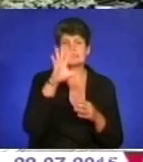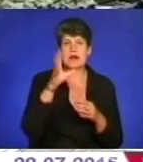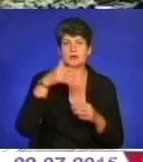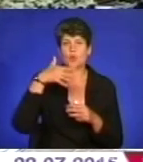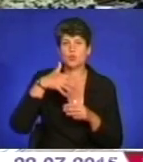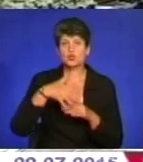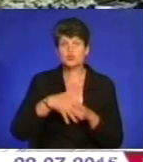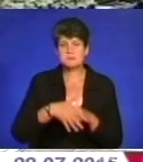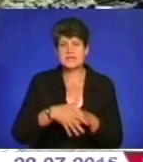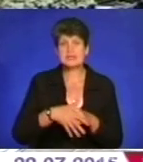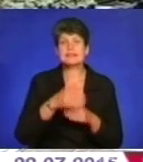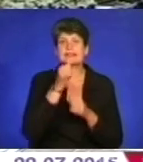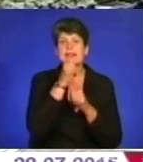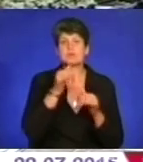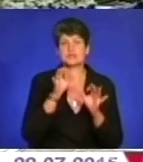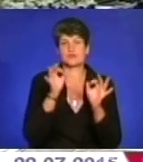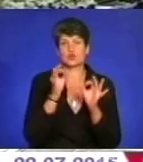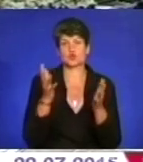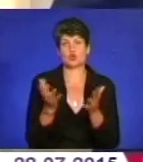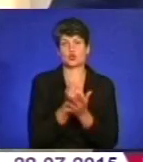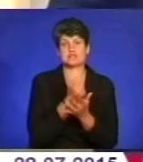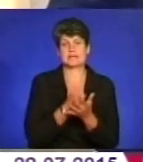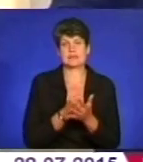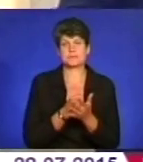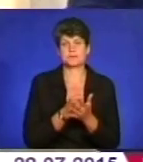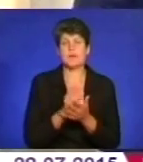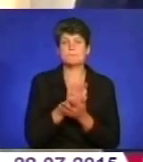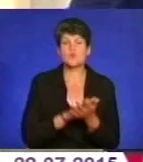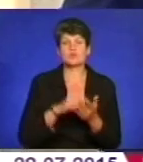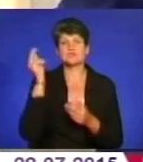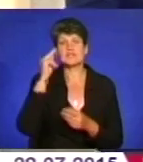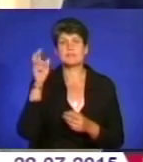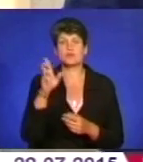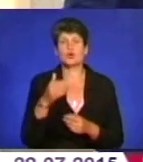розуміння неможливо нічого досягти. Продовжити